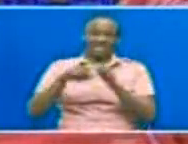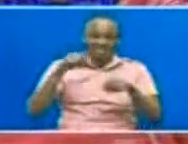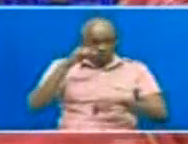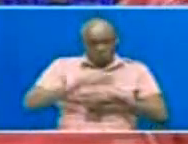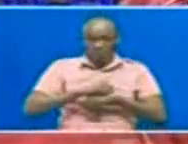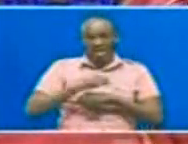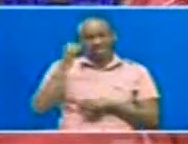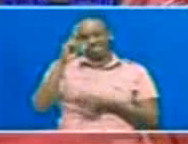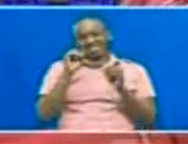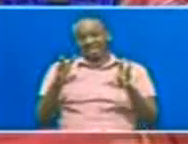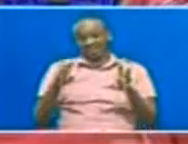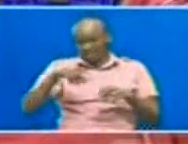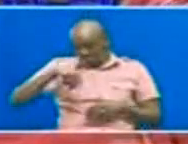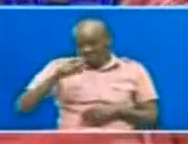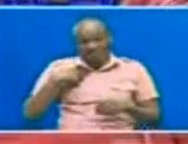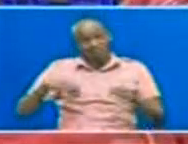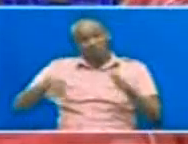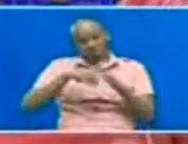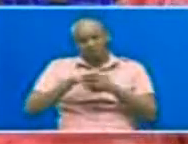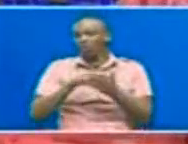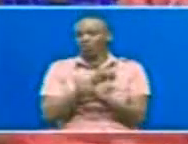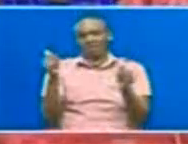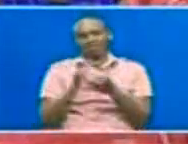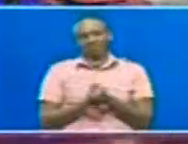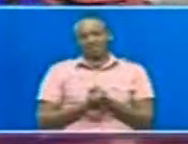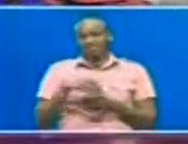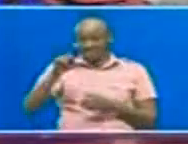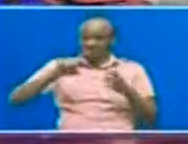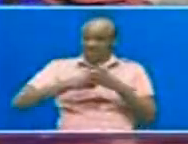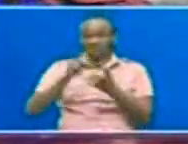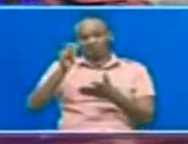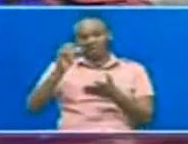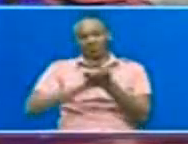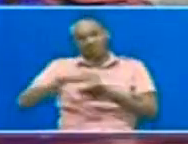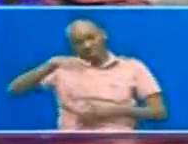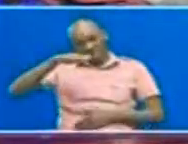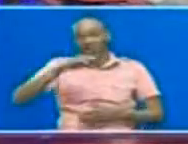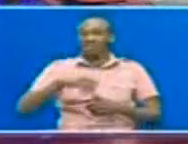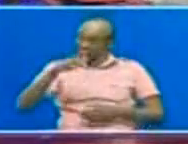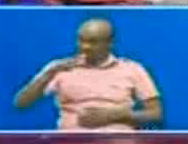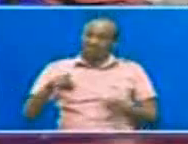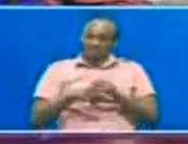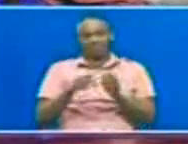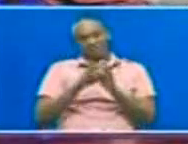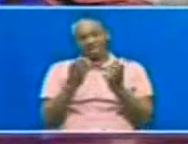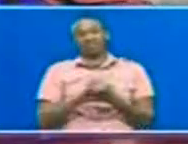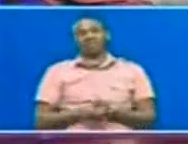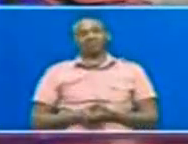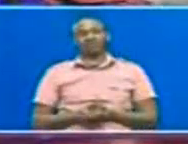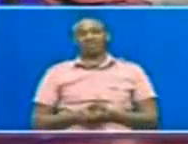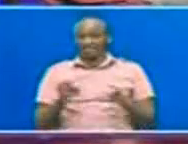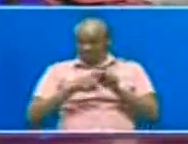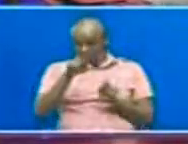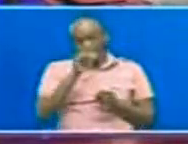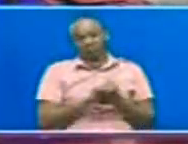unaona tu hii ndio kalamu yake. Hmm? Anaweza kuandika na hii kalamu vizuri sana. Mguu yake kwa kucheza mpira. Kama wewe.